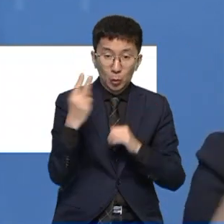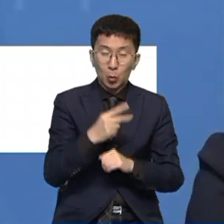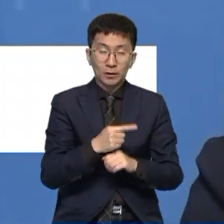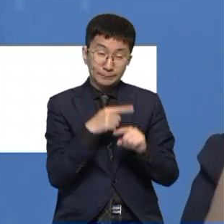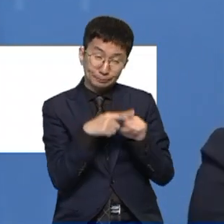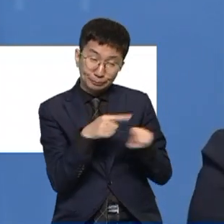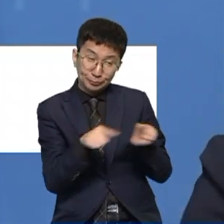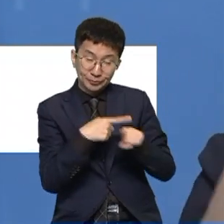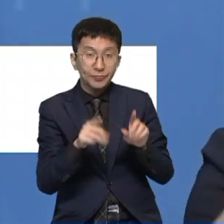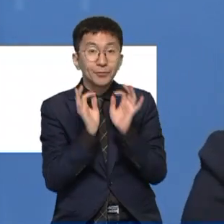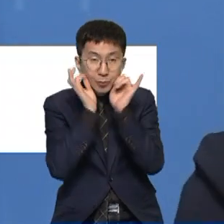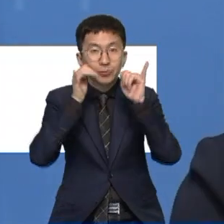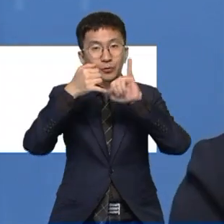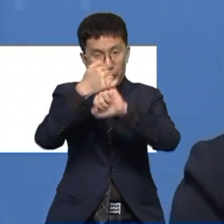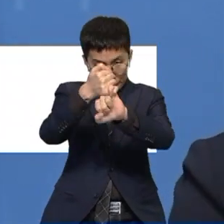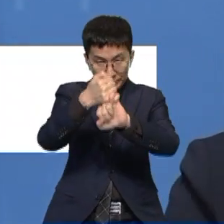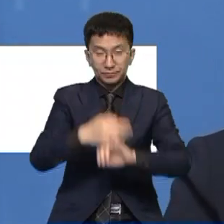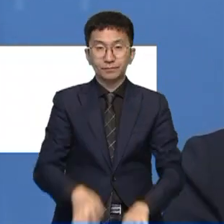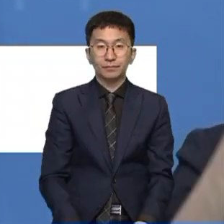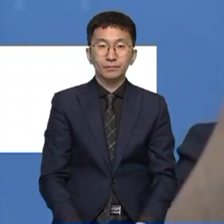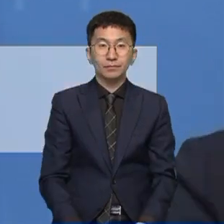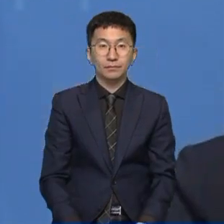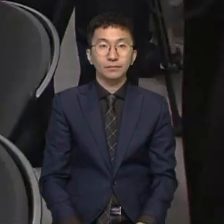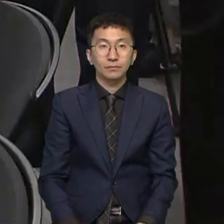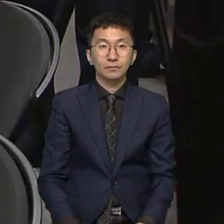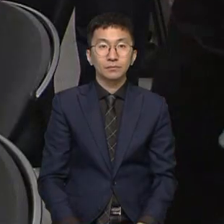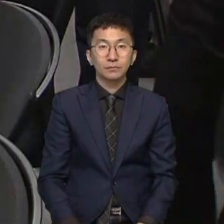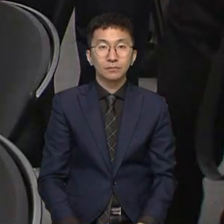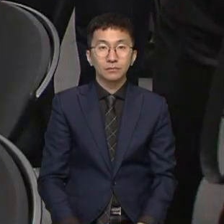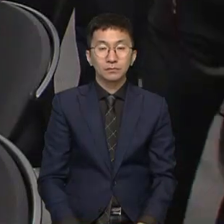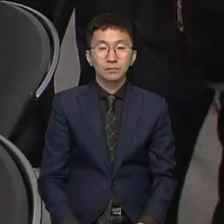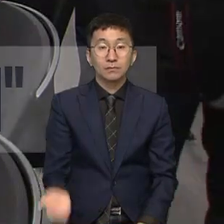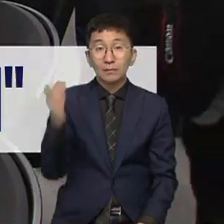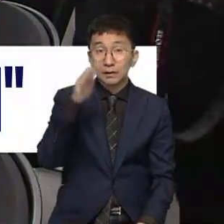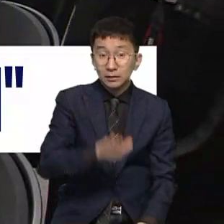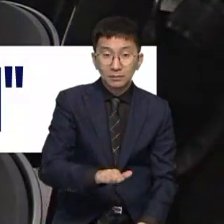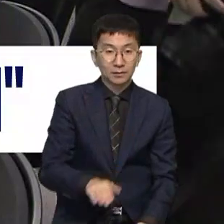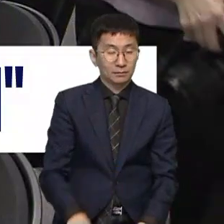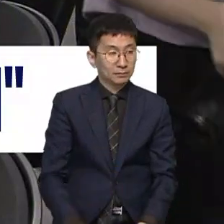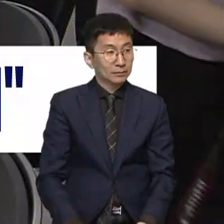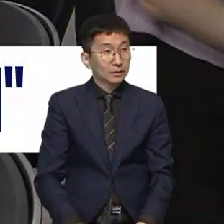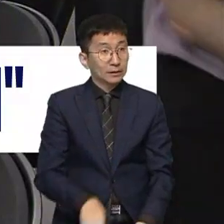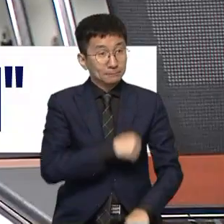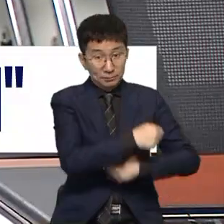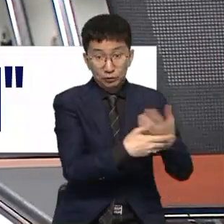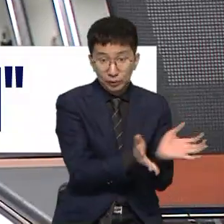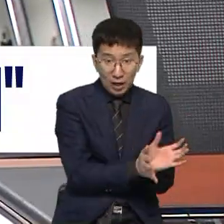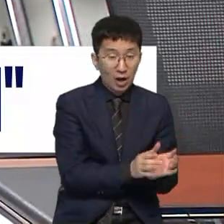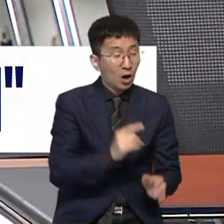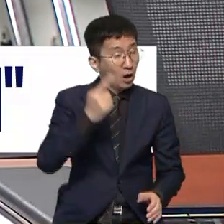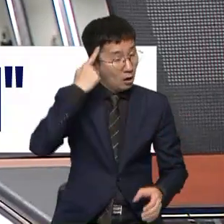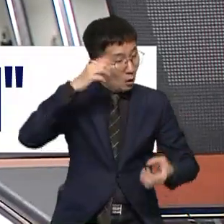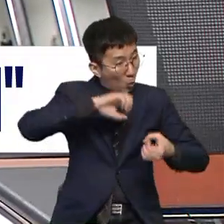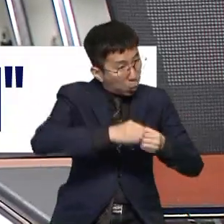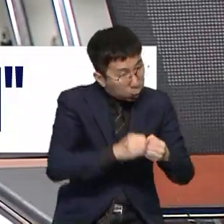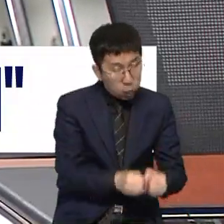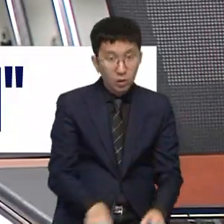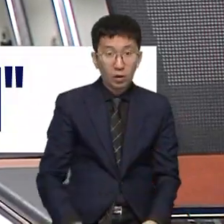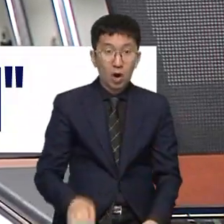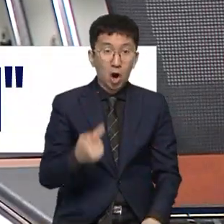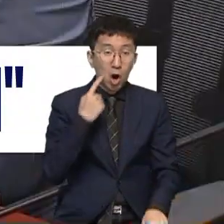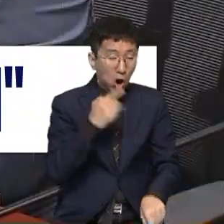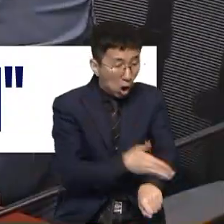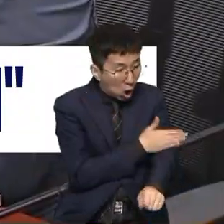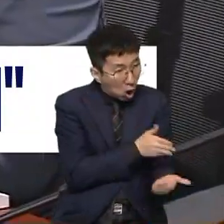데 최선의 노력을 다할 것입니다. 그러면서도 민주당이 괴담과 가짜뉴스를 퍼뜨려 도리어